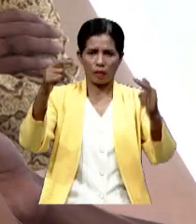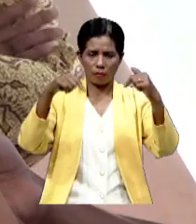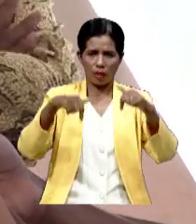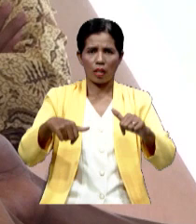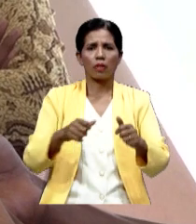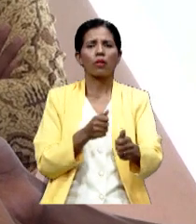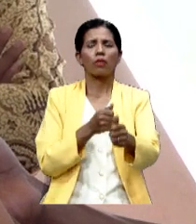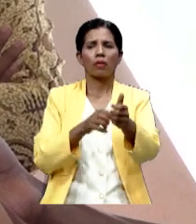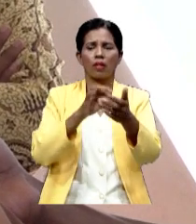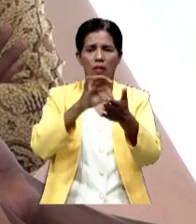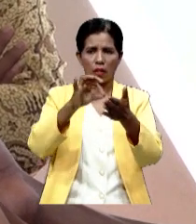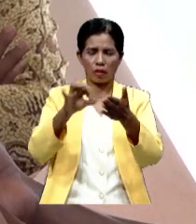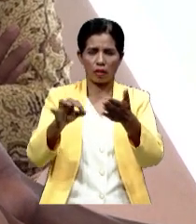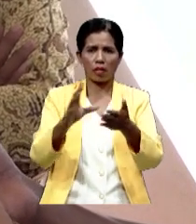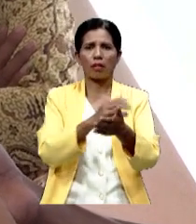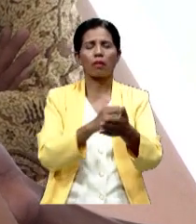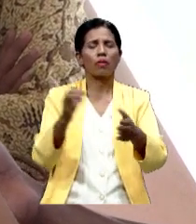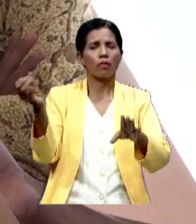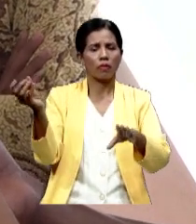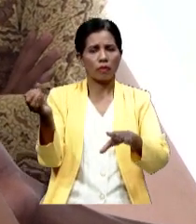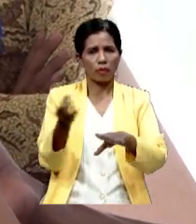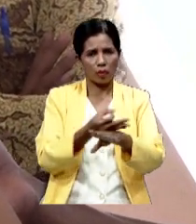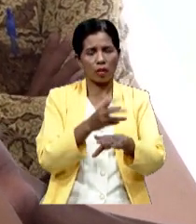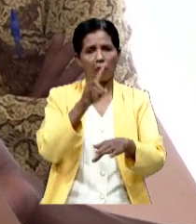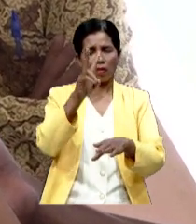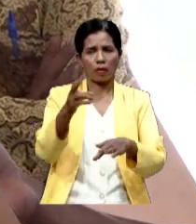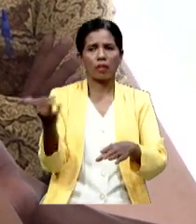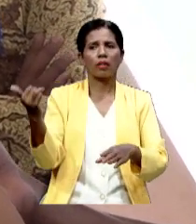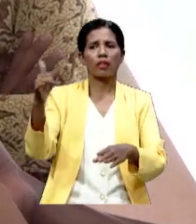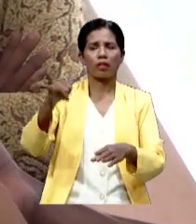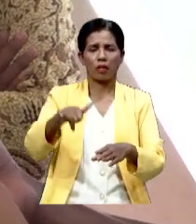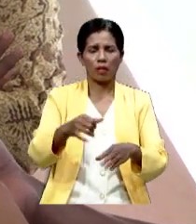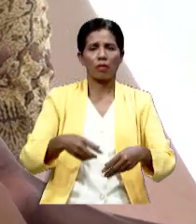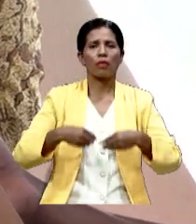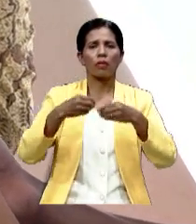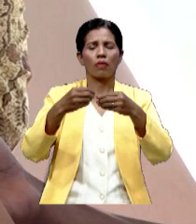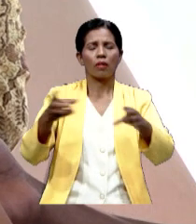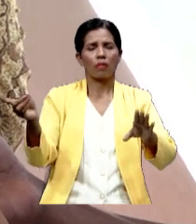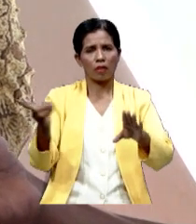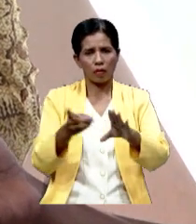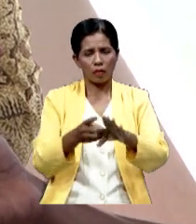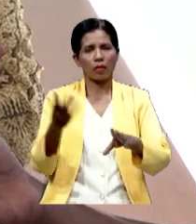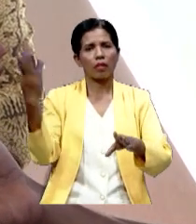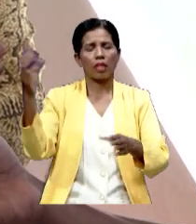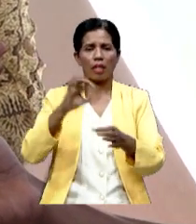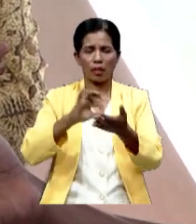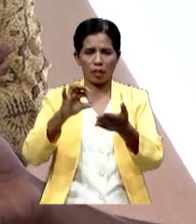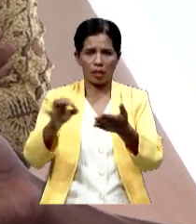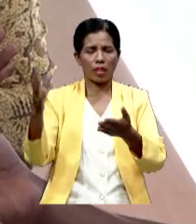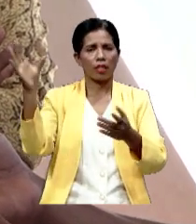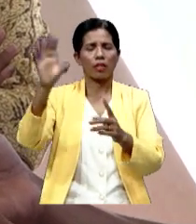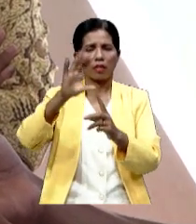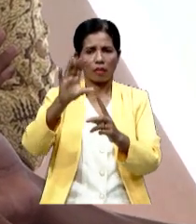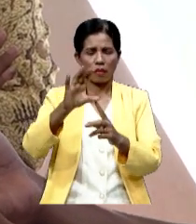fale formulário rua ira con a basir retira fale documentos na bolo será assina e a comando depois ira fale